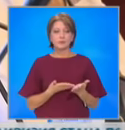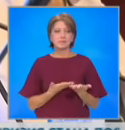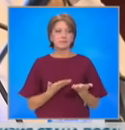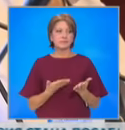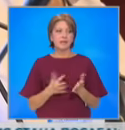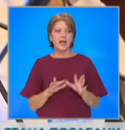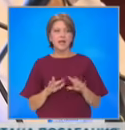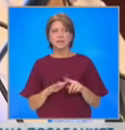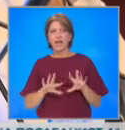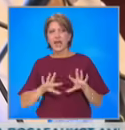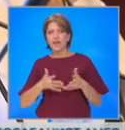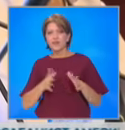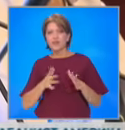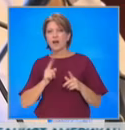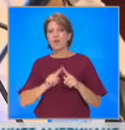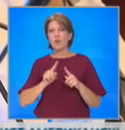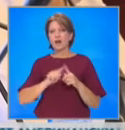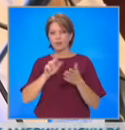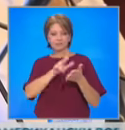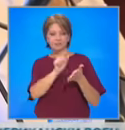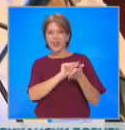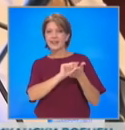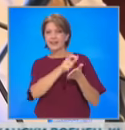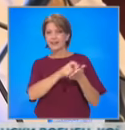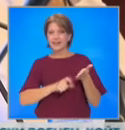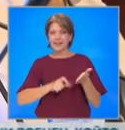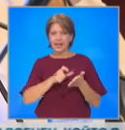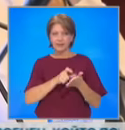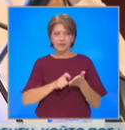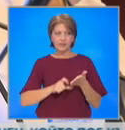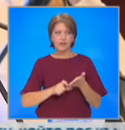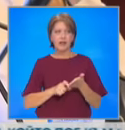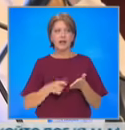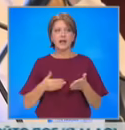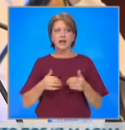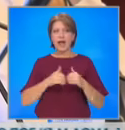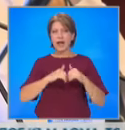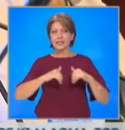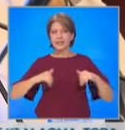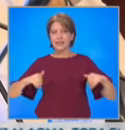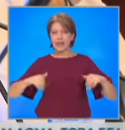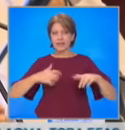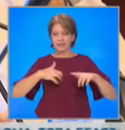евентуални противоконституционни текстове и аргументите за разделение на властите.